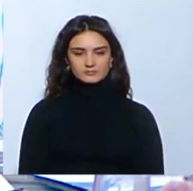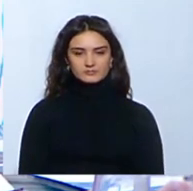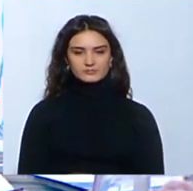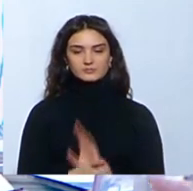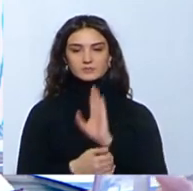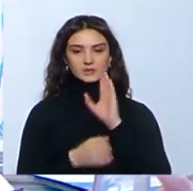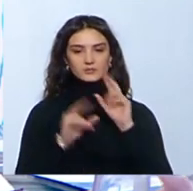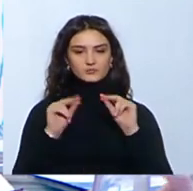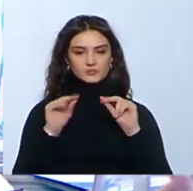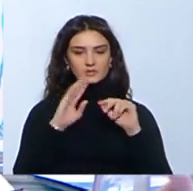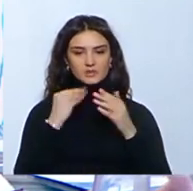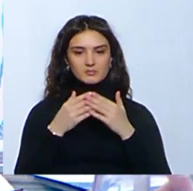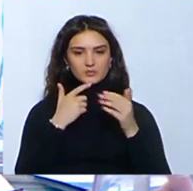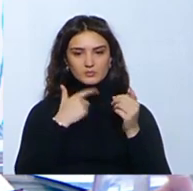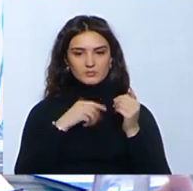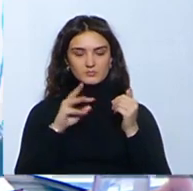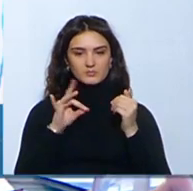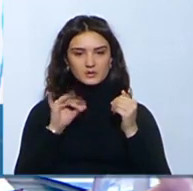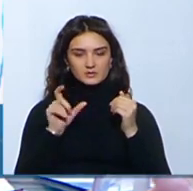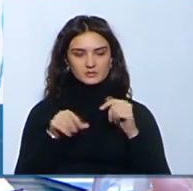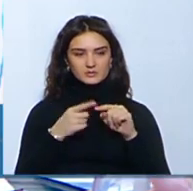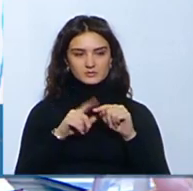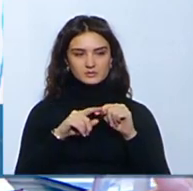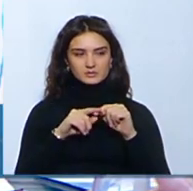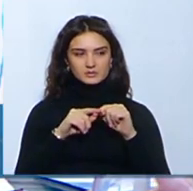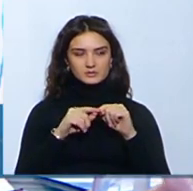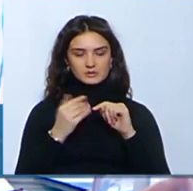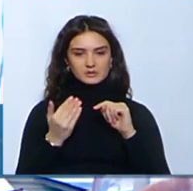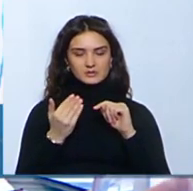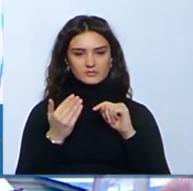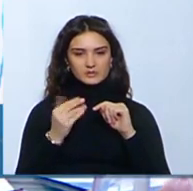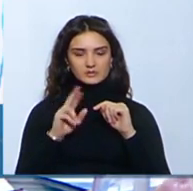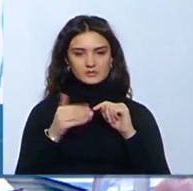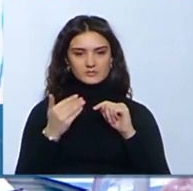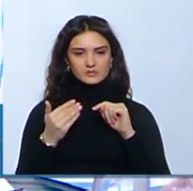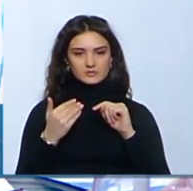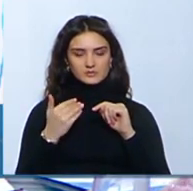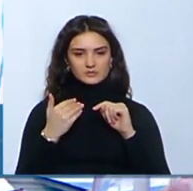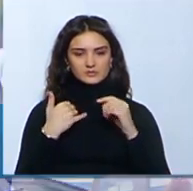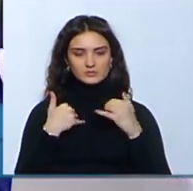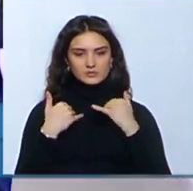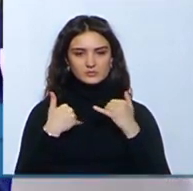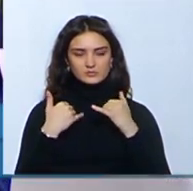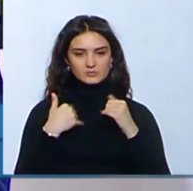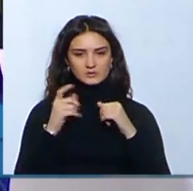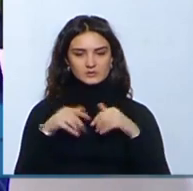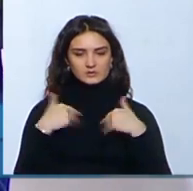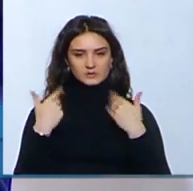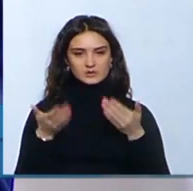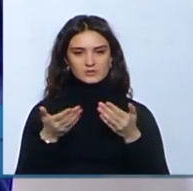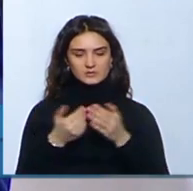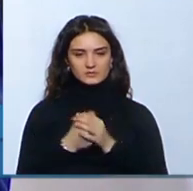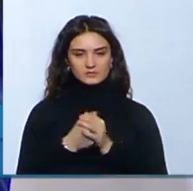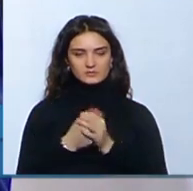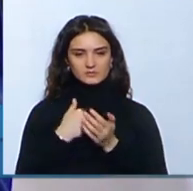დილამშვიდობისა. ქალბატონო მარი, თქვენ ქალბატონო მარი, თქვენ და თქვენ სტუმარსაც გილოცავთ,